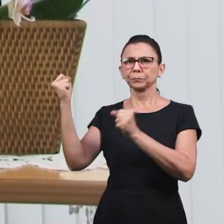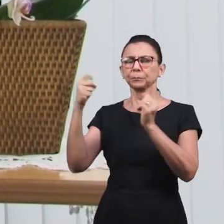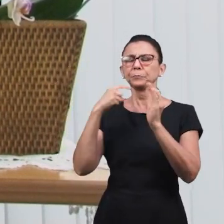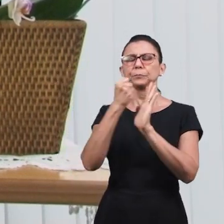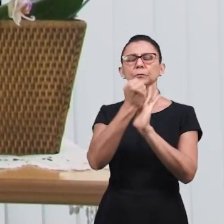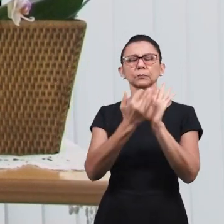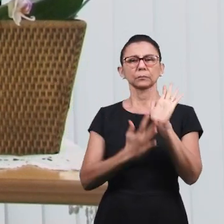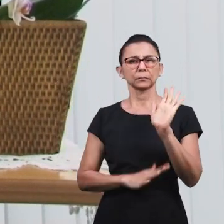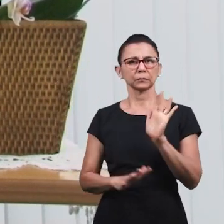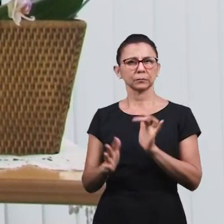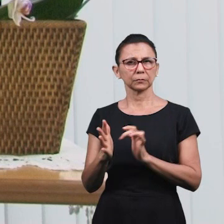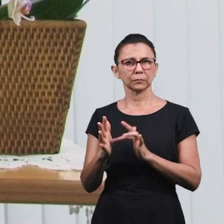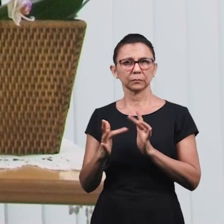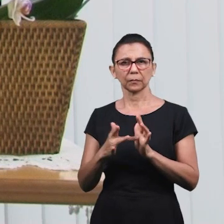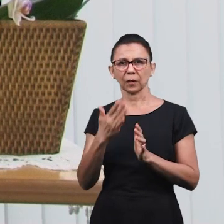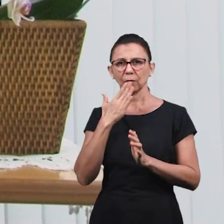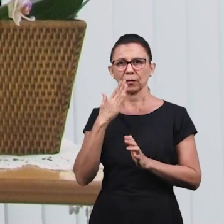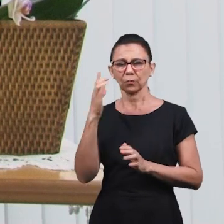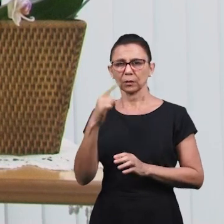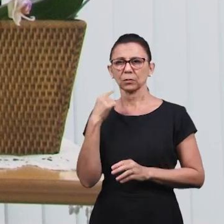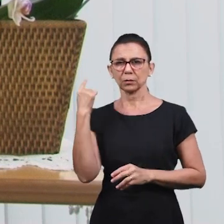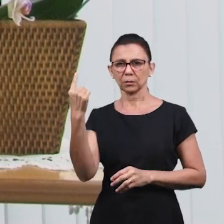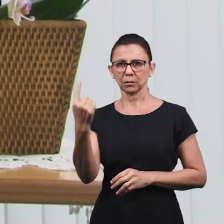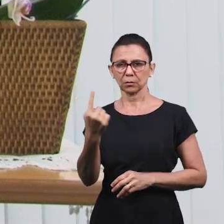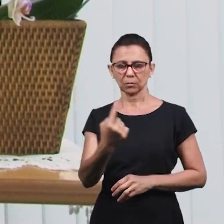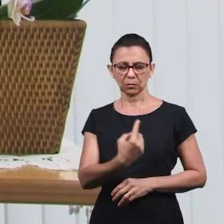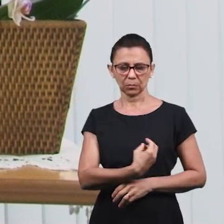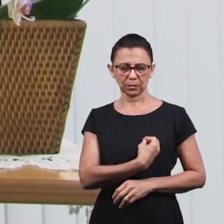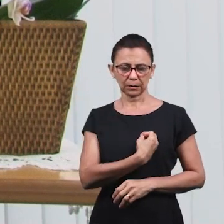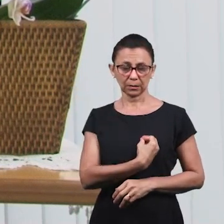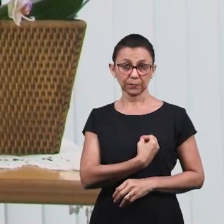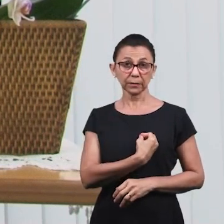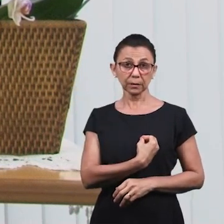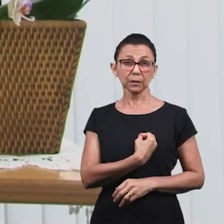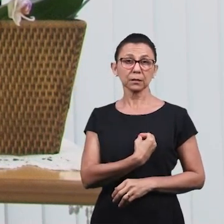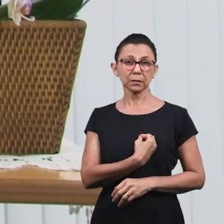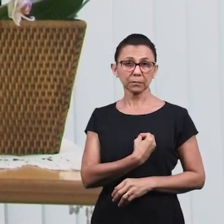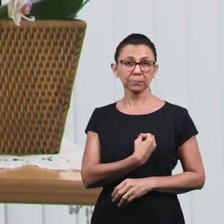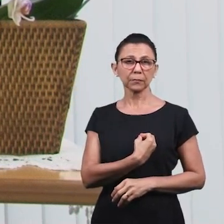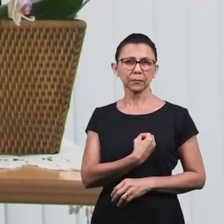Nous prions, Seigneur, par le pouvoir qu'il y a dans le sang de Jésus.